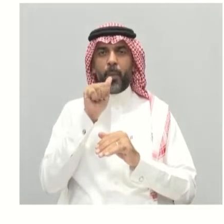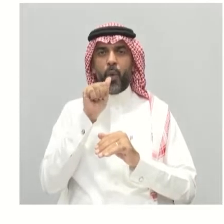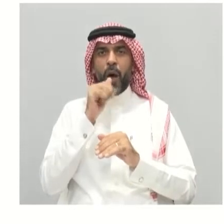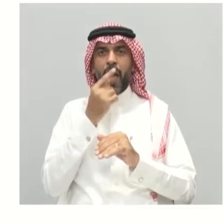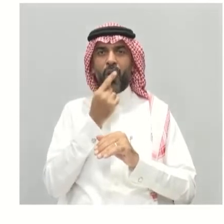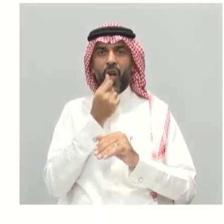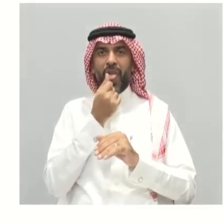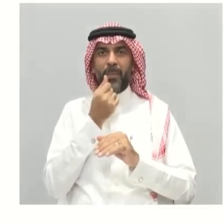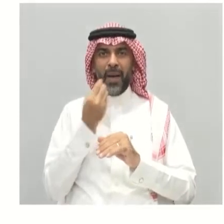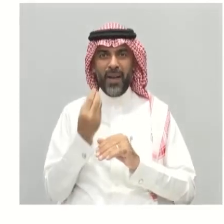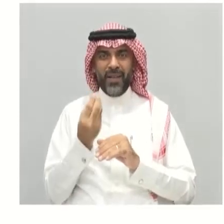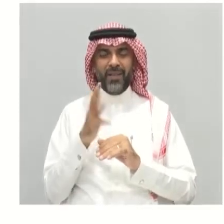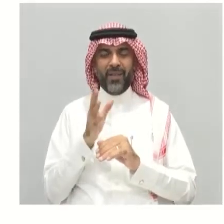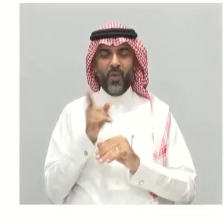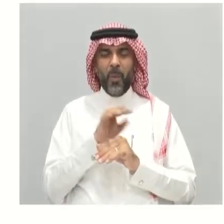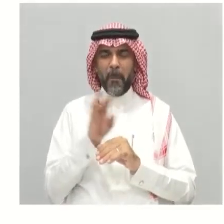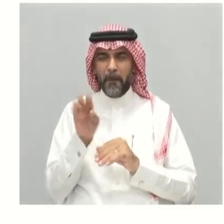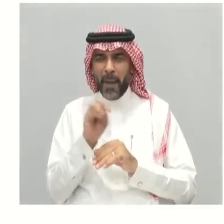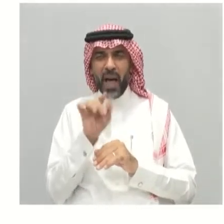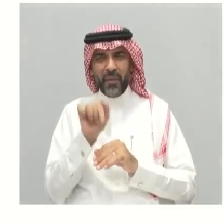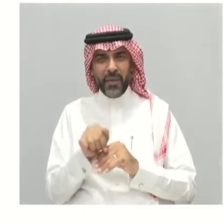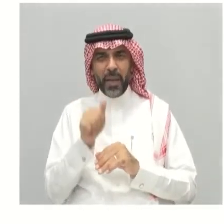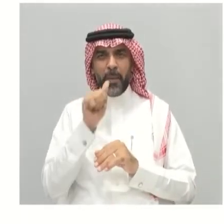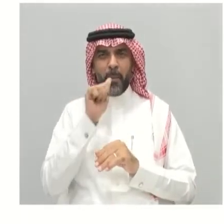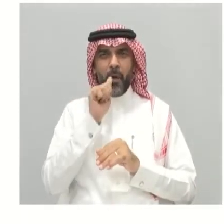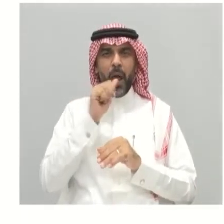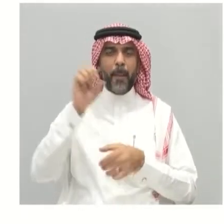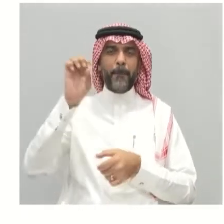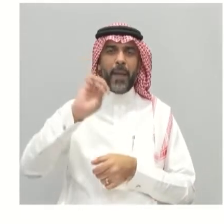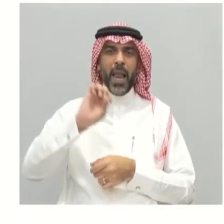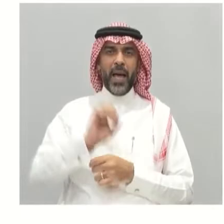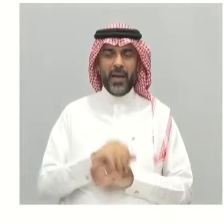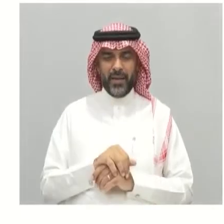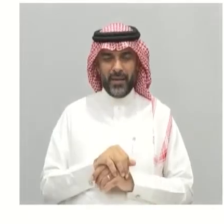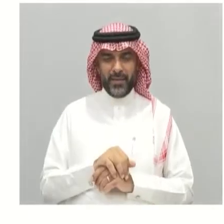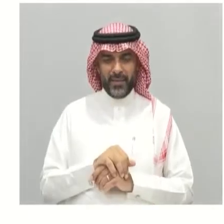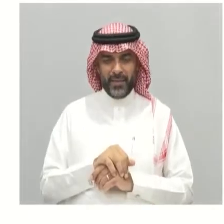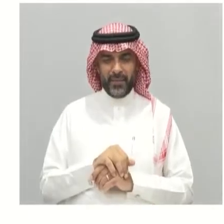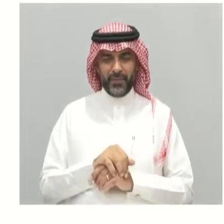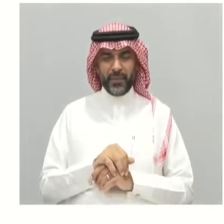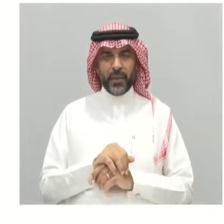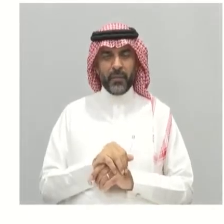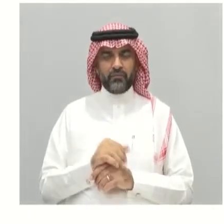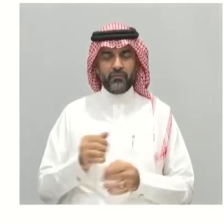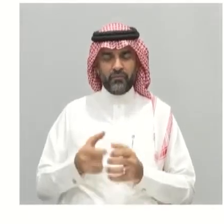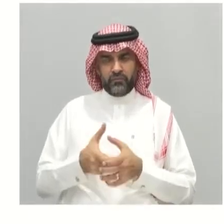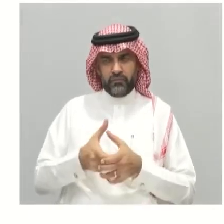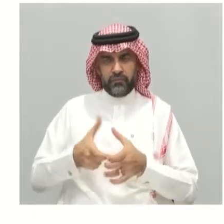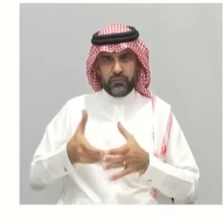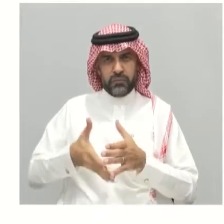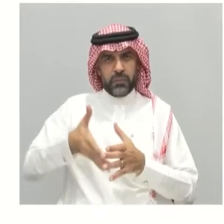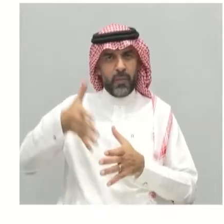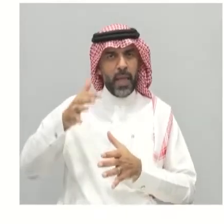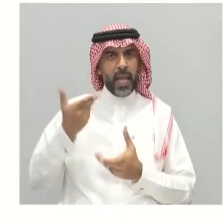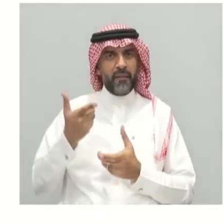معظمها في المياه العذبه وبعضها في المياه ماذا المالحه النمو يكون النمو